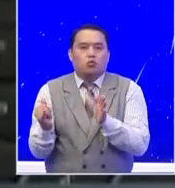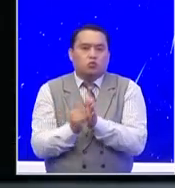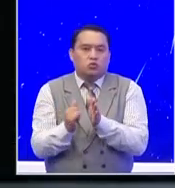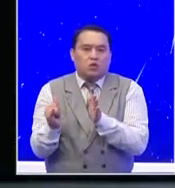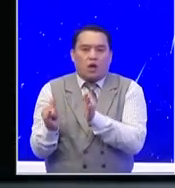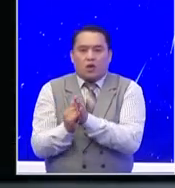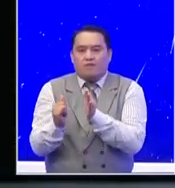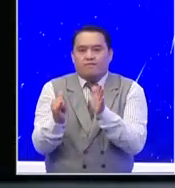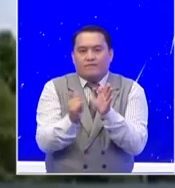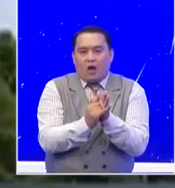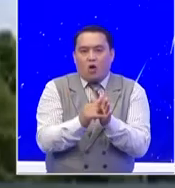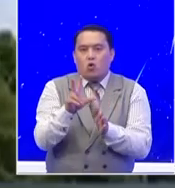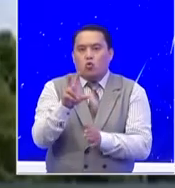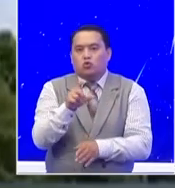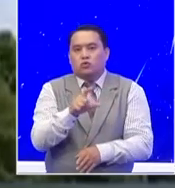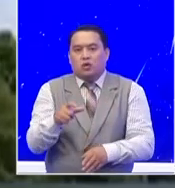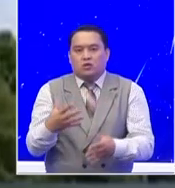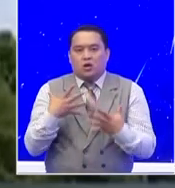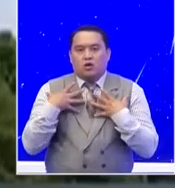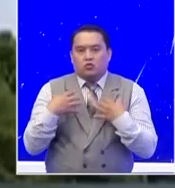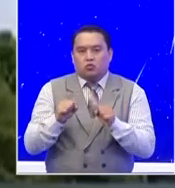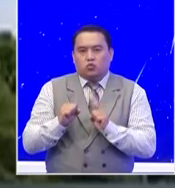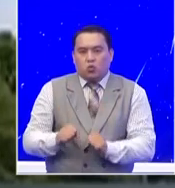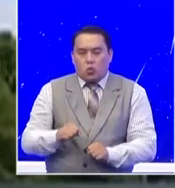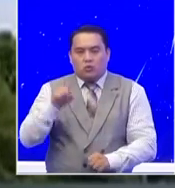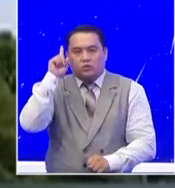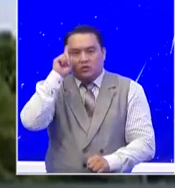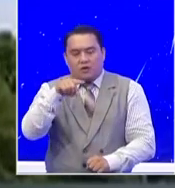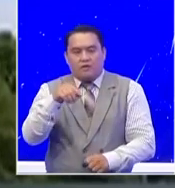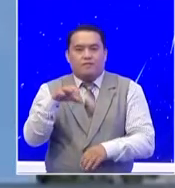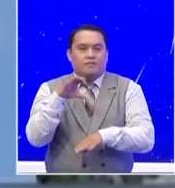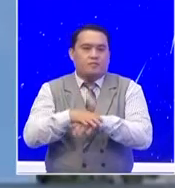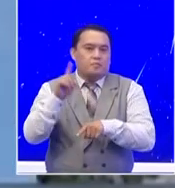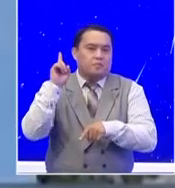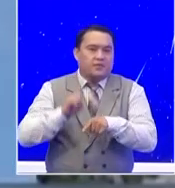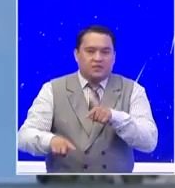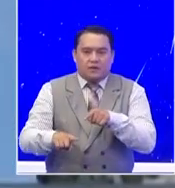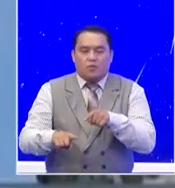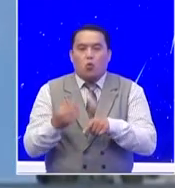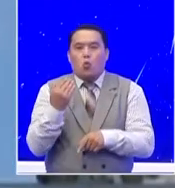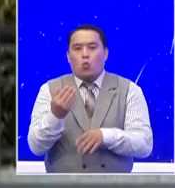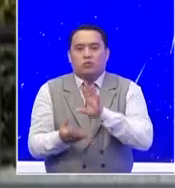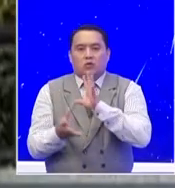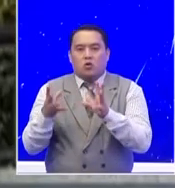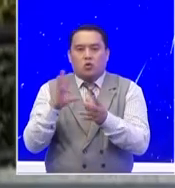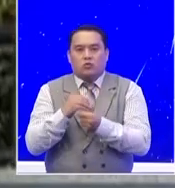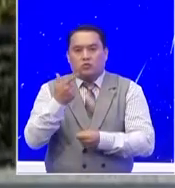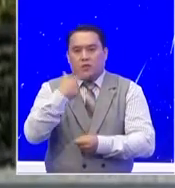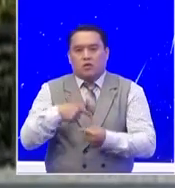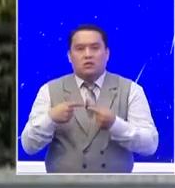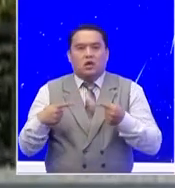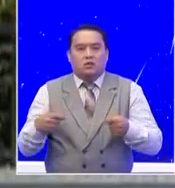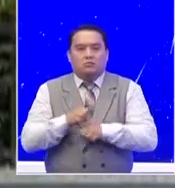Соның арқасында 300-дей тұрғын ауруды жұқтырғаны туралы дер кезінде біле алды. Нәтижесінде олар вирусты өзге